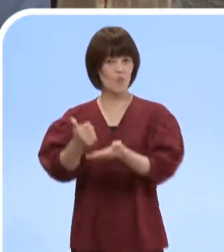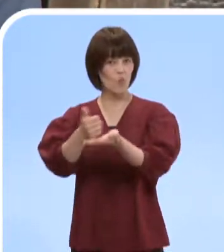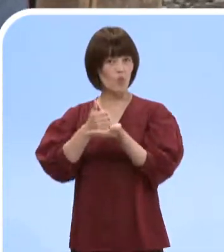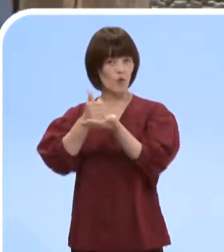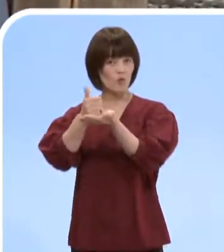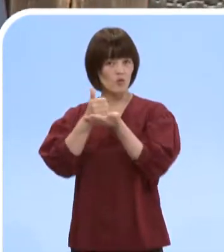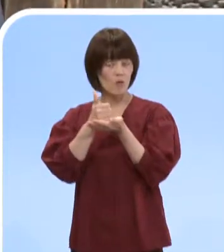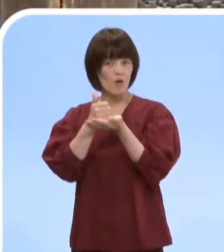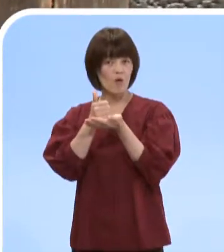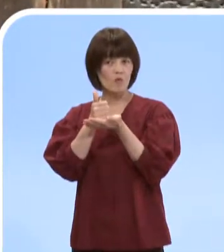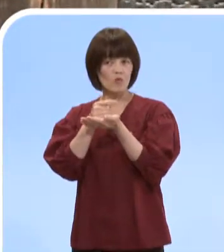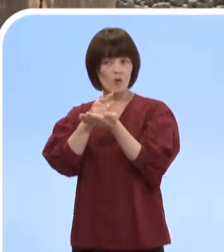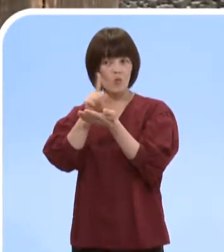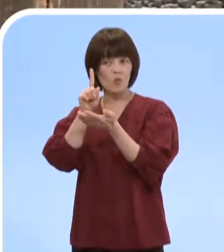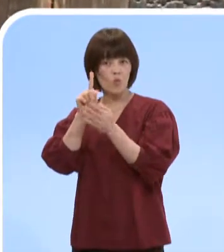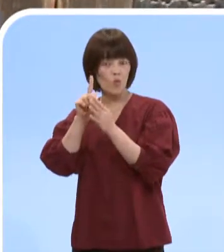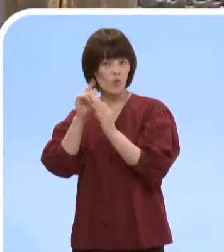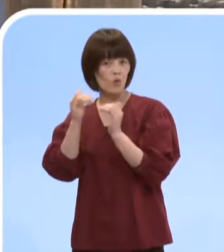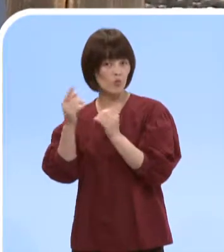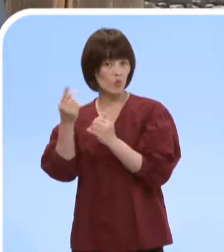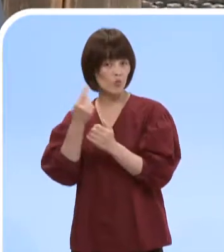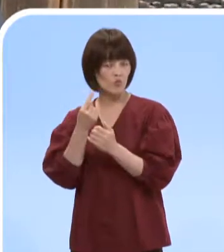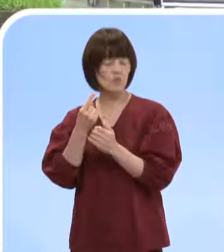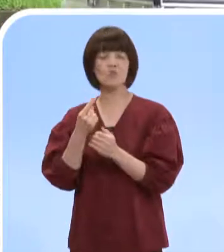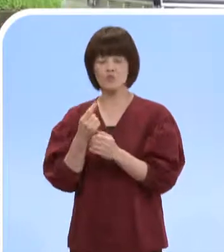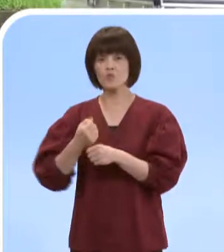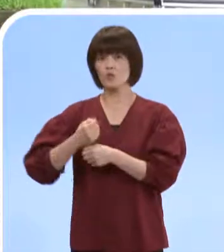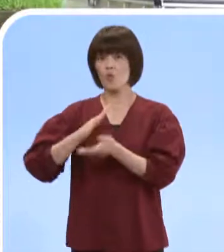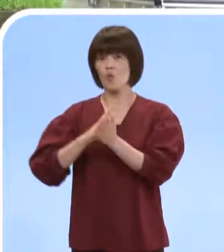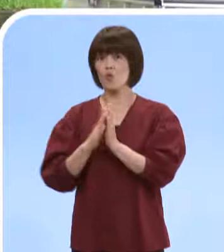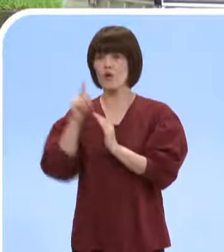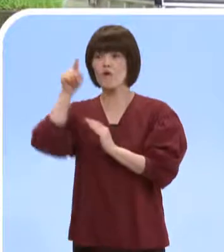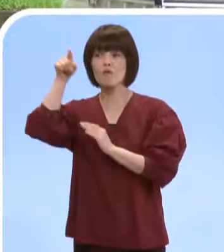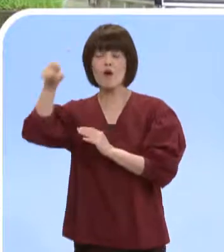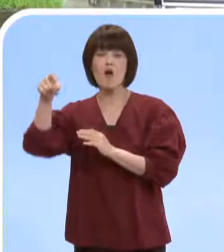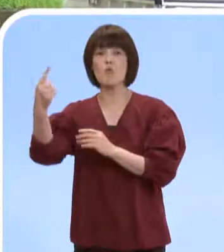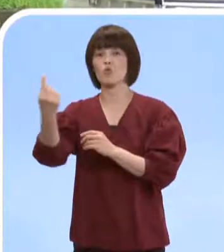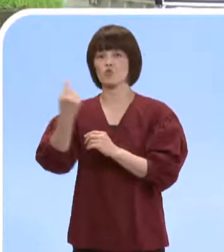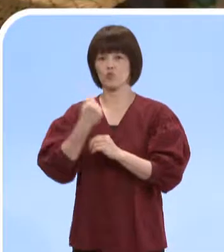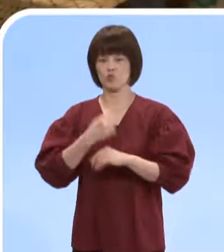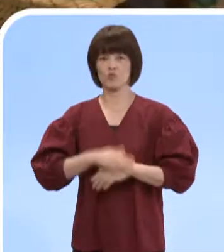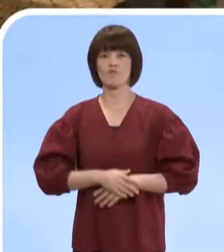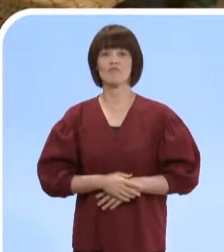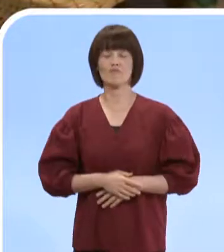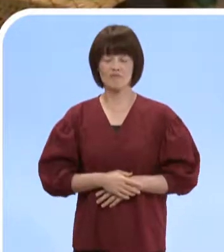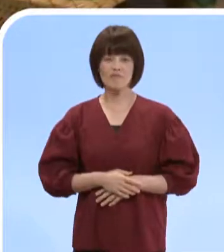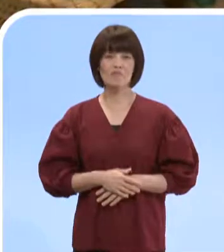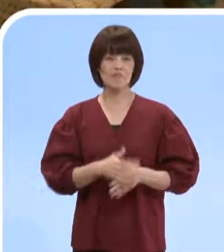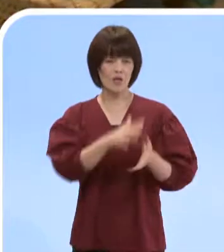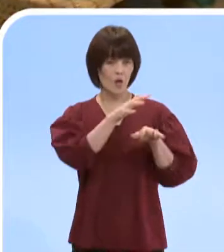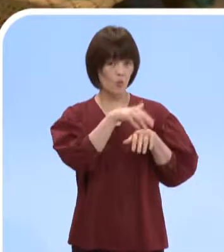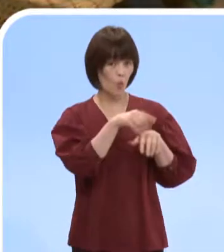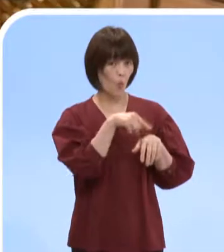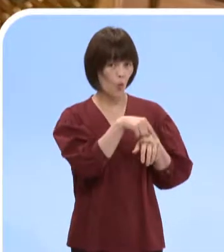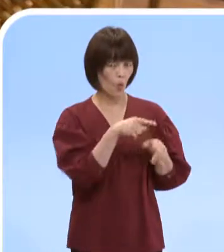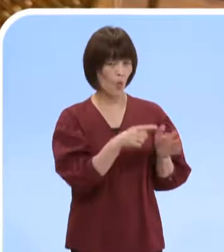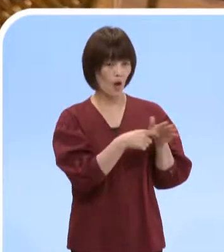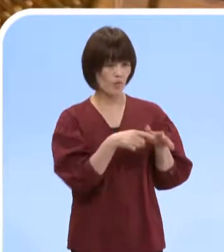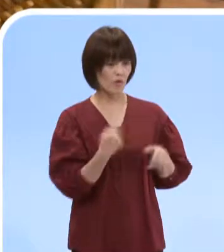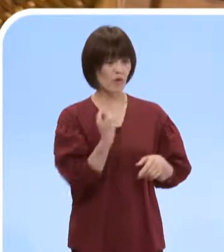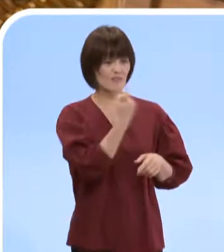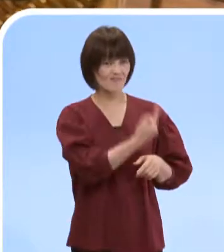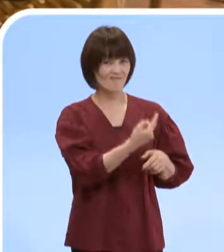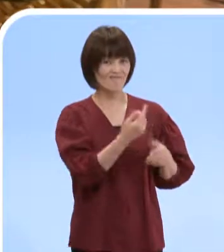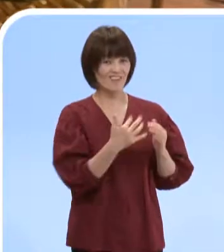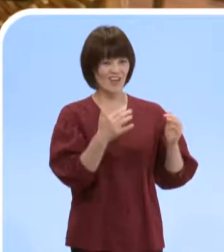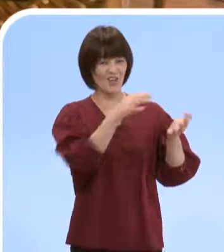いろんな方ですね。 県外からも来られ たりとか来ます。はい、で一緒にまあ収穫しに行ってそれを食べたりとか。 あ、いい